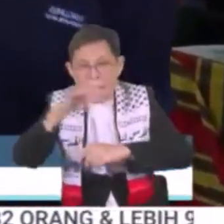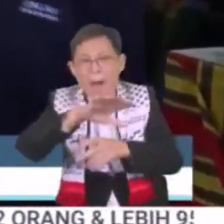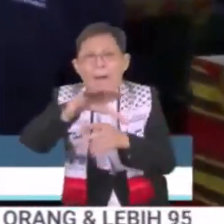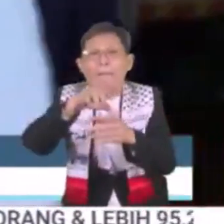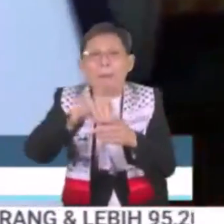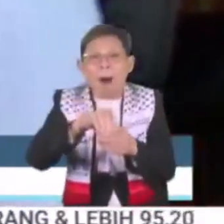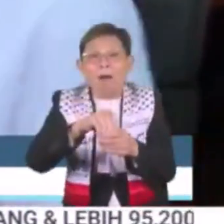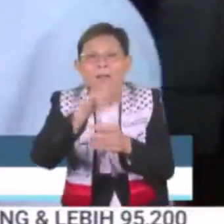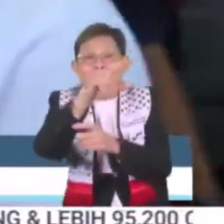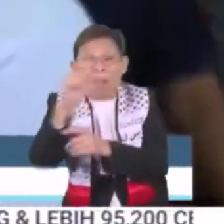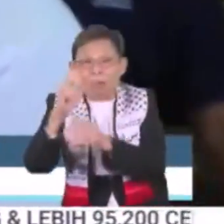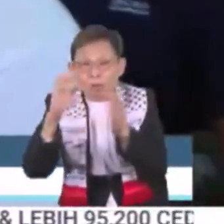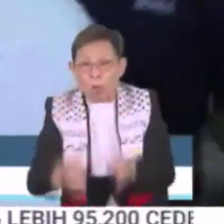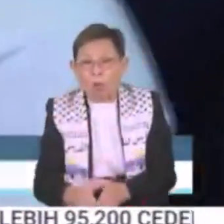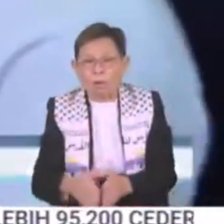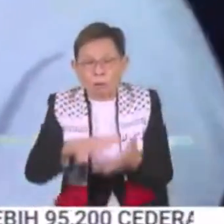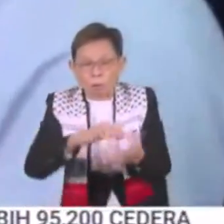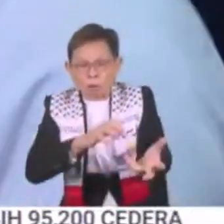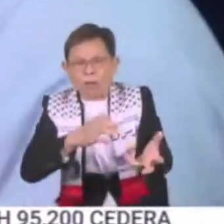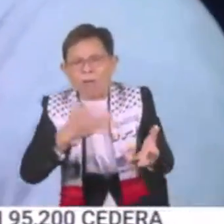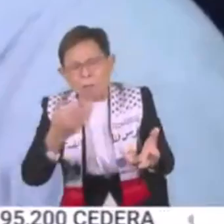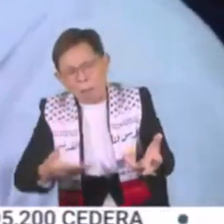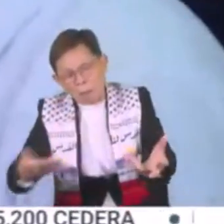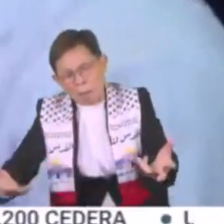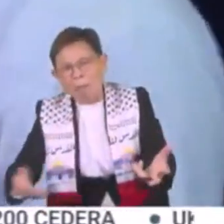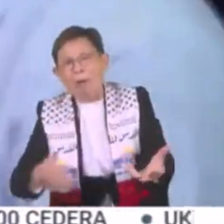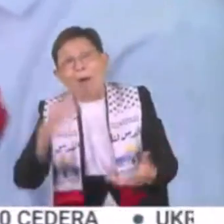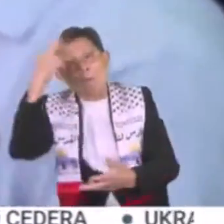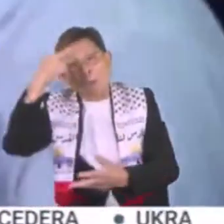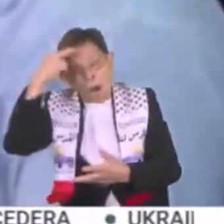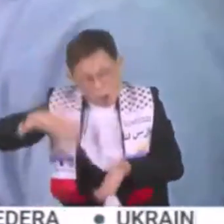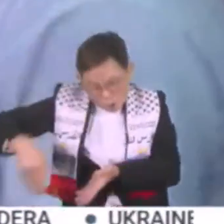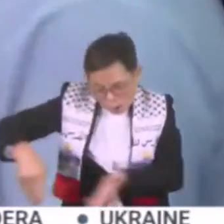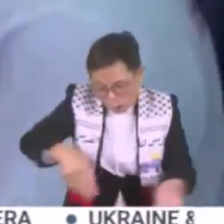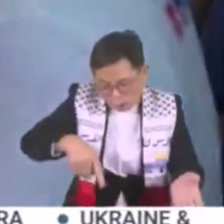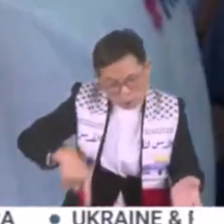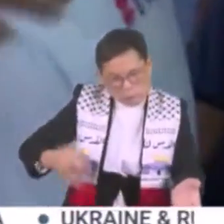serta kerosakan harta benda. Ia dipercayai berpunca daripada